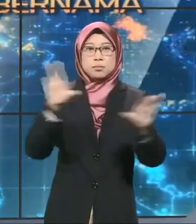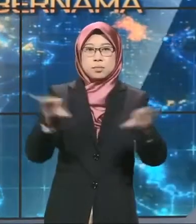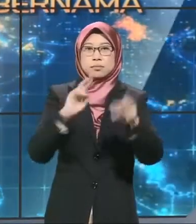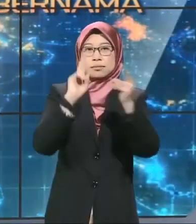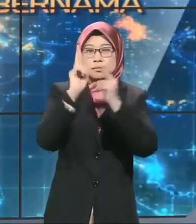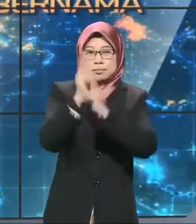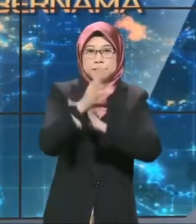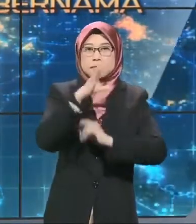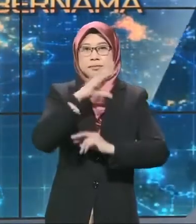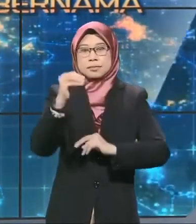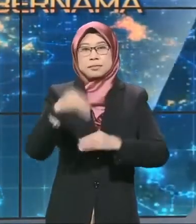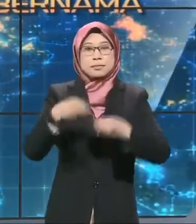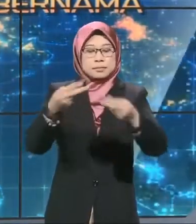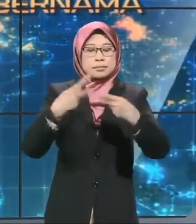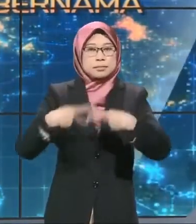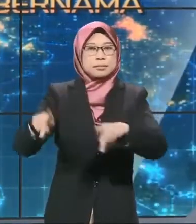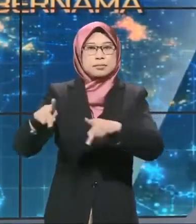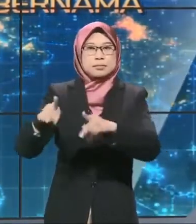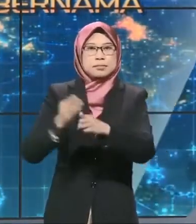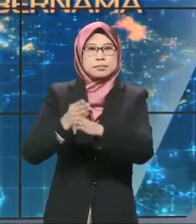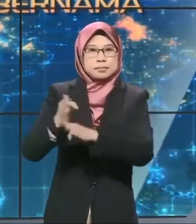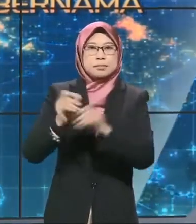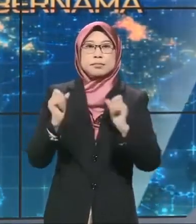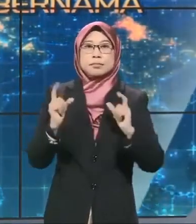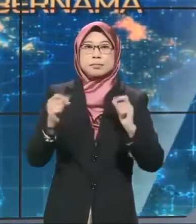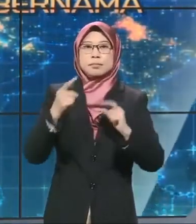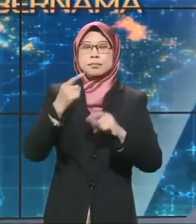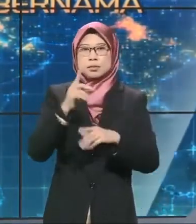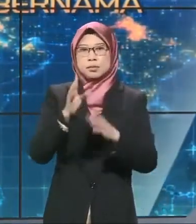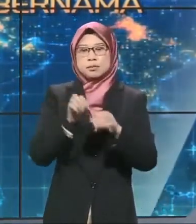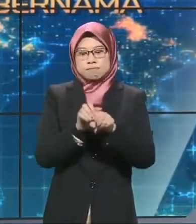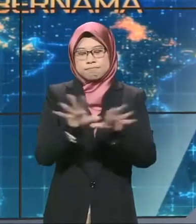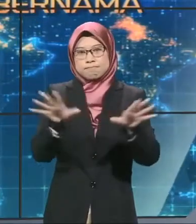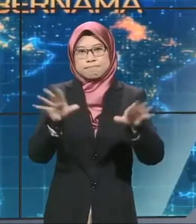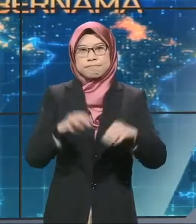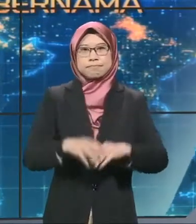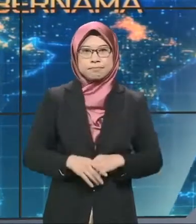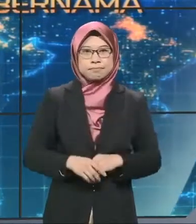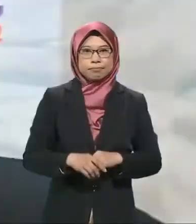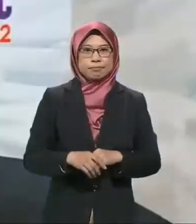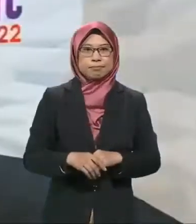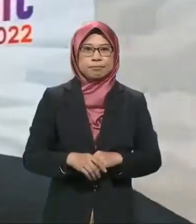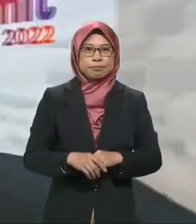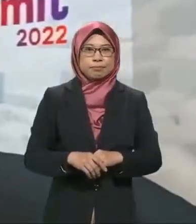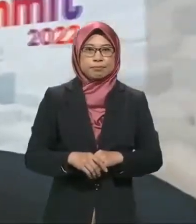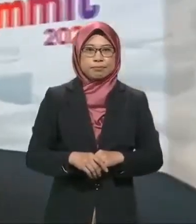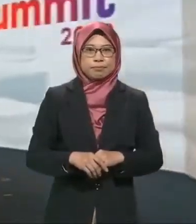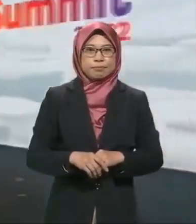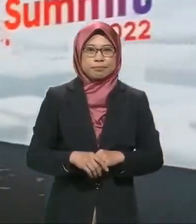perubahan sementara memberi peluang kepada sektor swasta untuk terus berkembang.